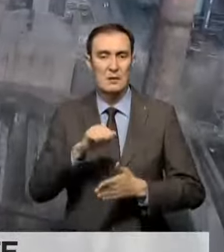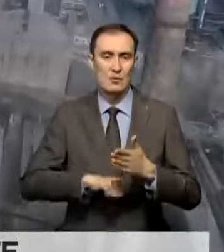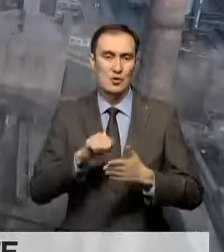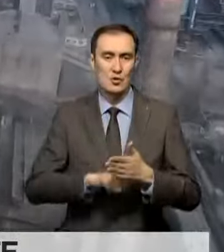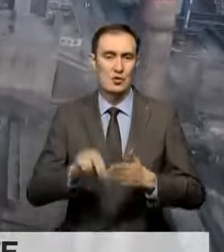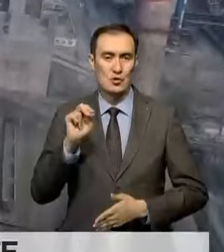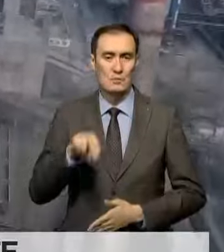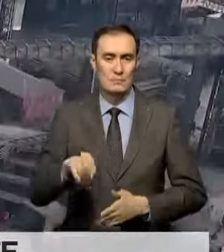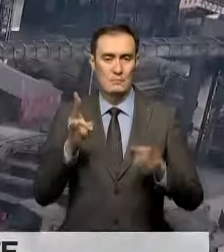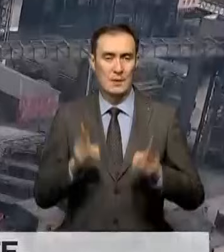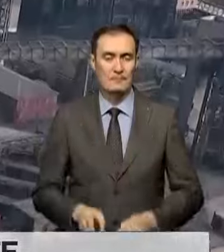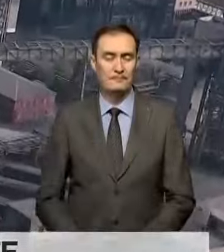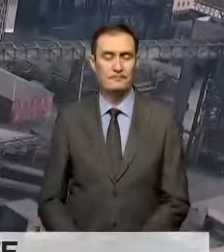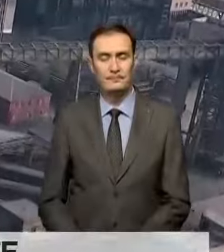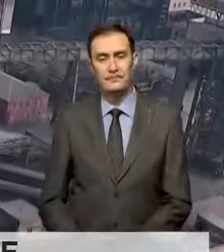ЧП.